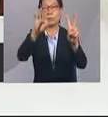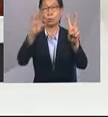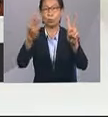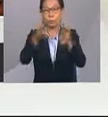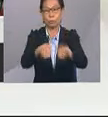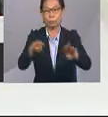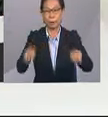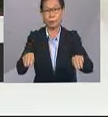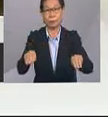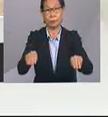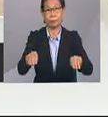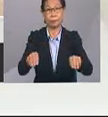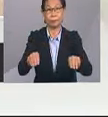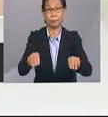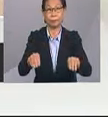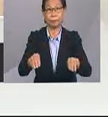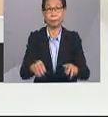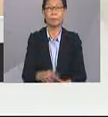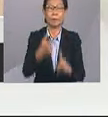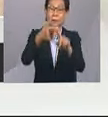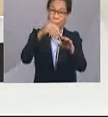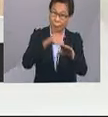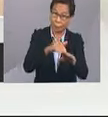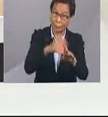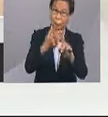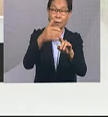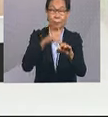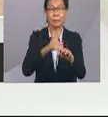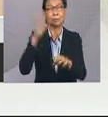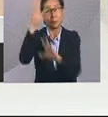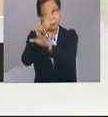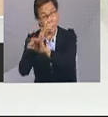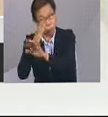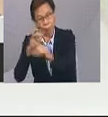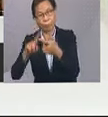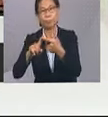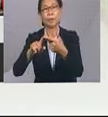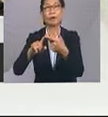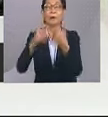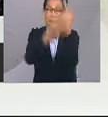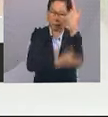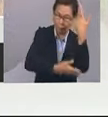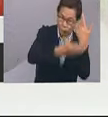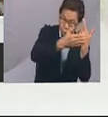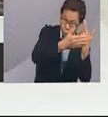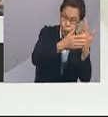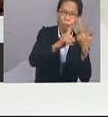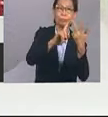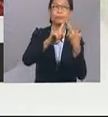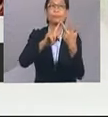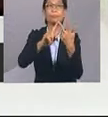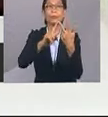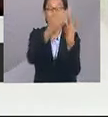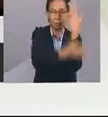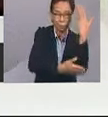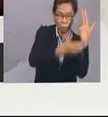2,297 pelajar, iaitu daripada Sarawak, daripada Semenanjung ke